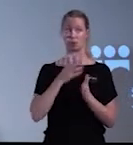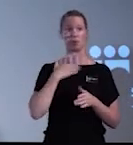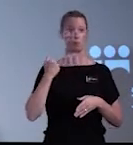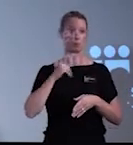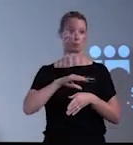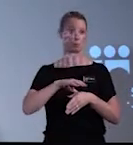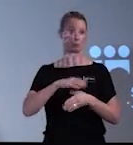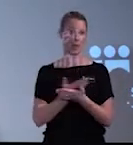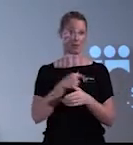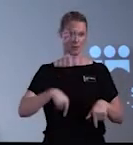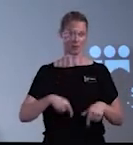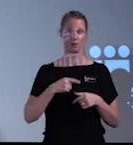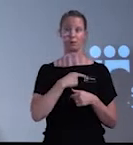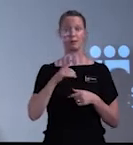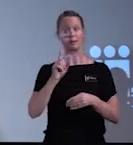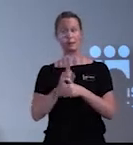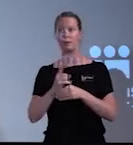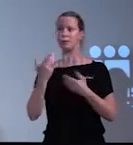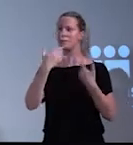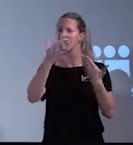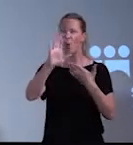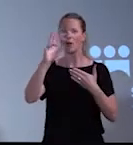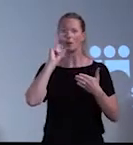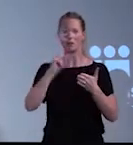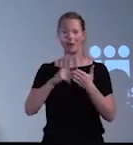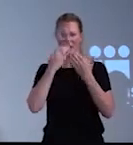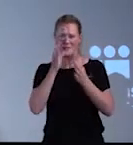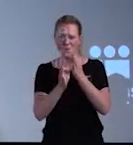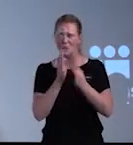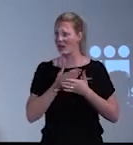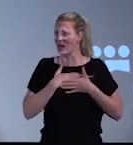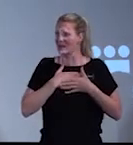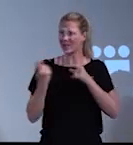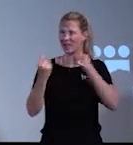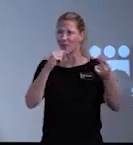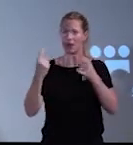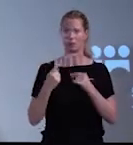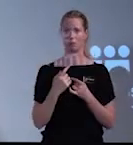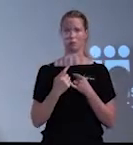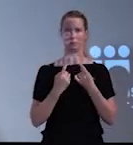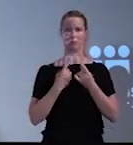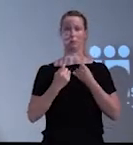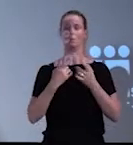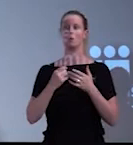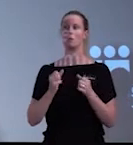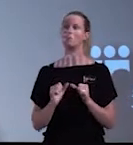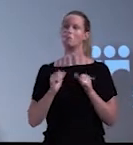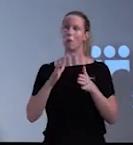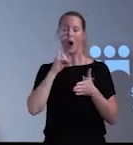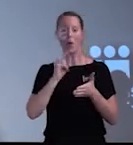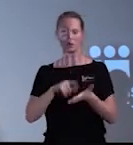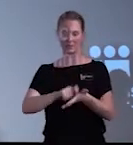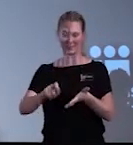land. Mm. Så att det finns liksom tid, kom in med era perspektiv, läs det här noga. Jag älskar den här debatten och diskussionen, men låt det också bli liksom